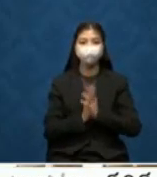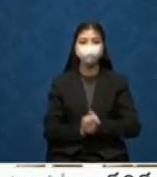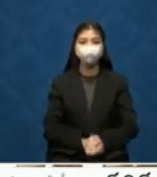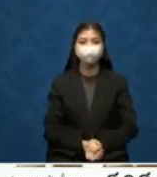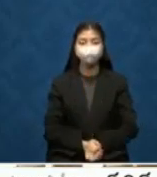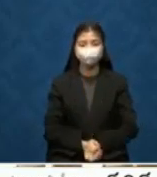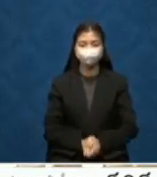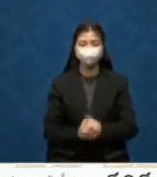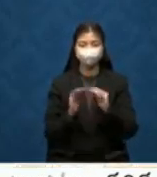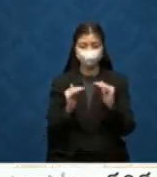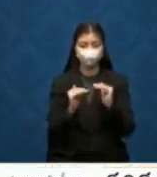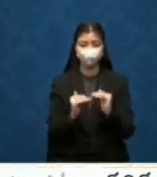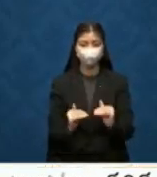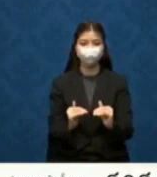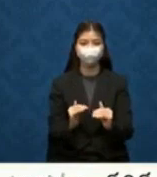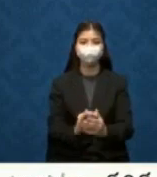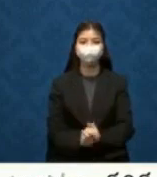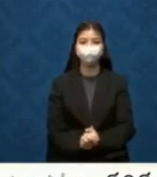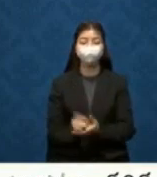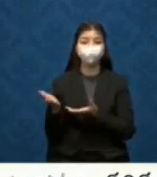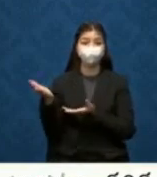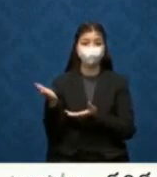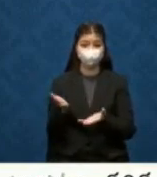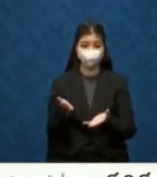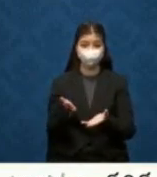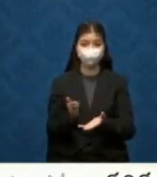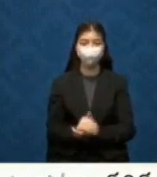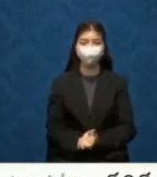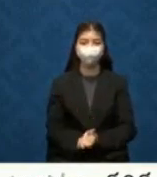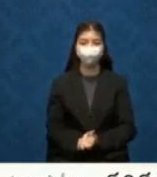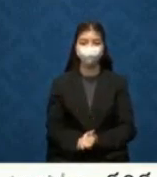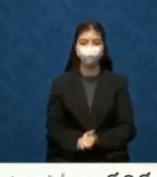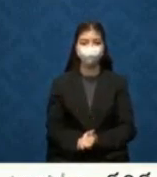ต่อไปเชิญท่านเกริกมนตรีครับ